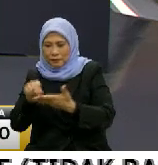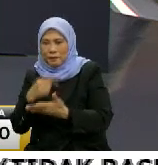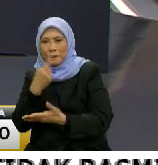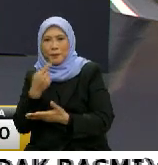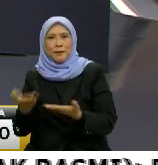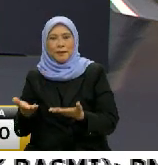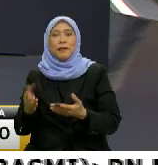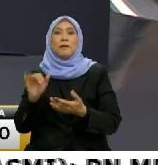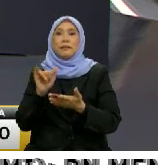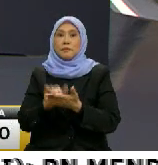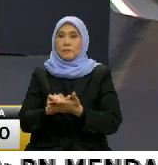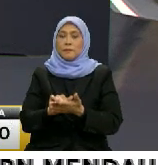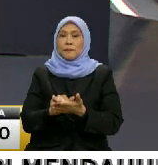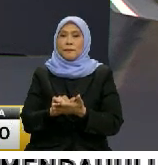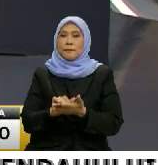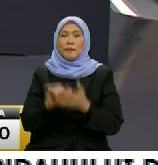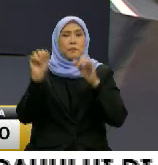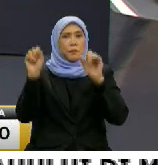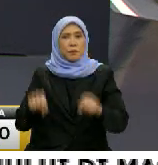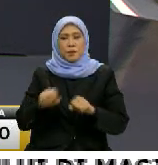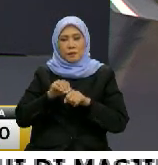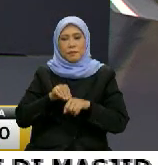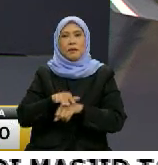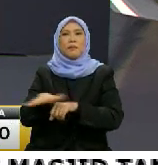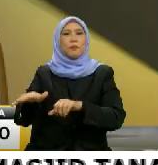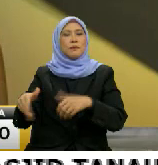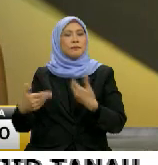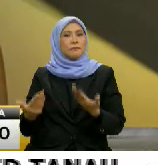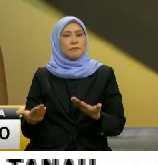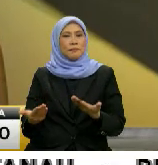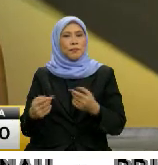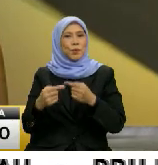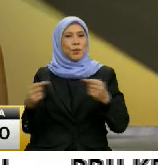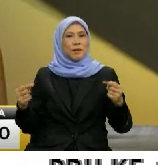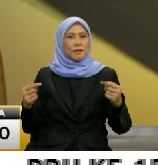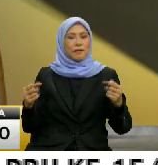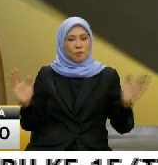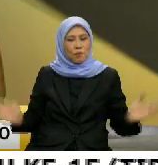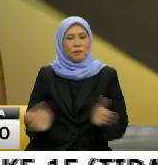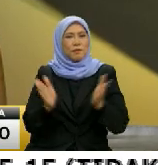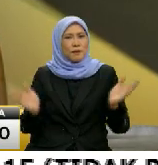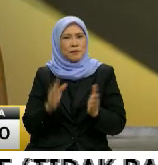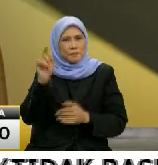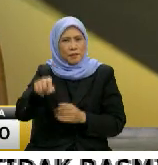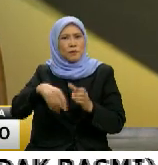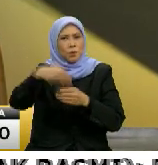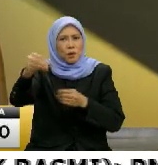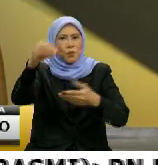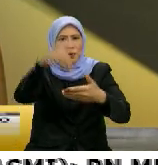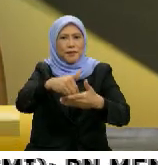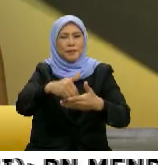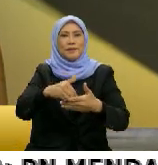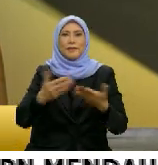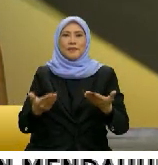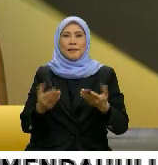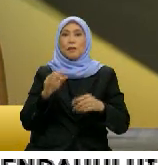kepada ejen sosialisasi yang boleh mempengaruhi bagaimana keputusan dia, motivasi dia untuk keluar mengundi. Kalau